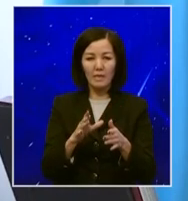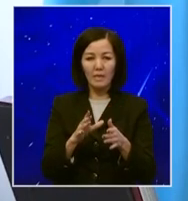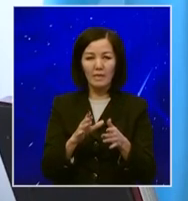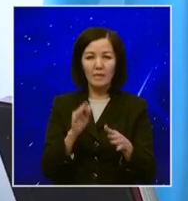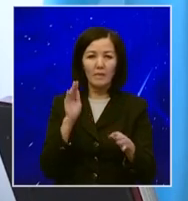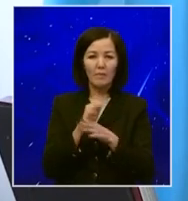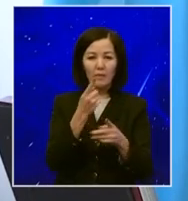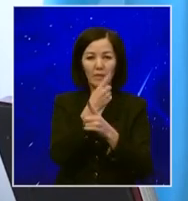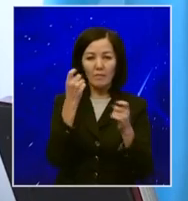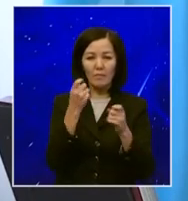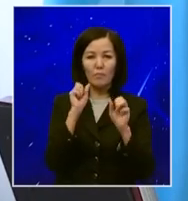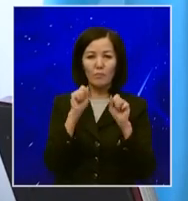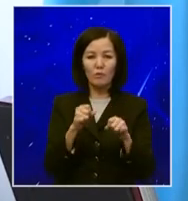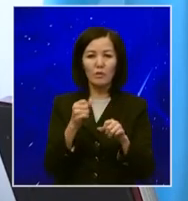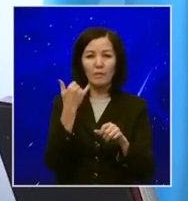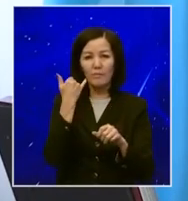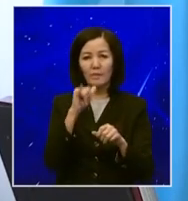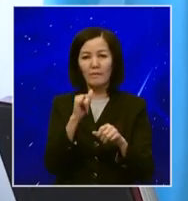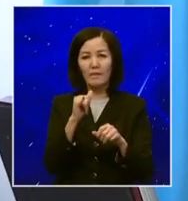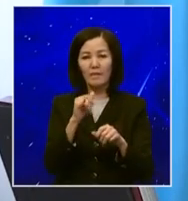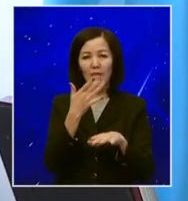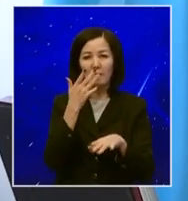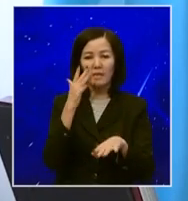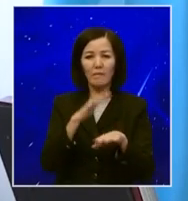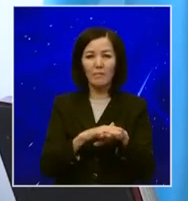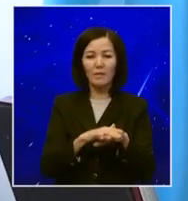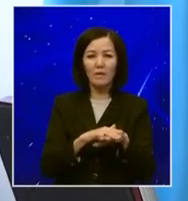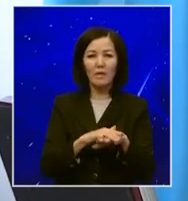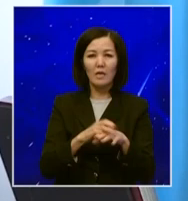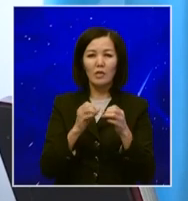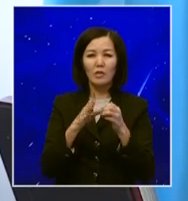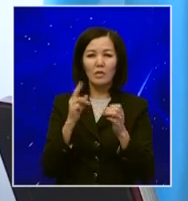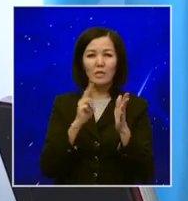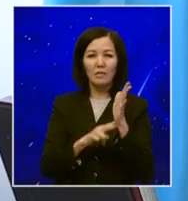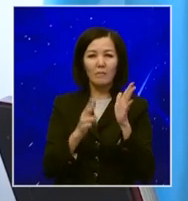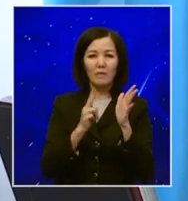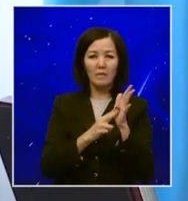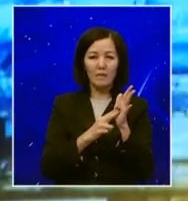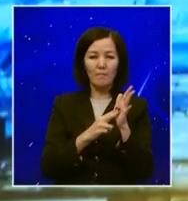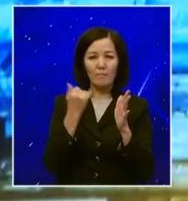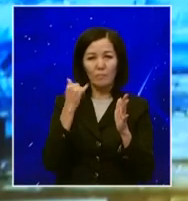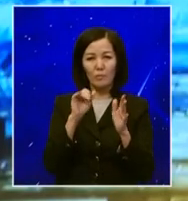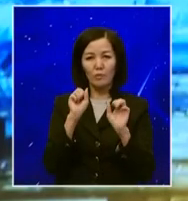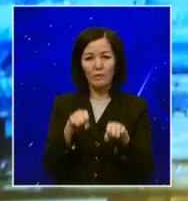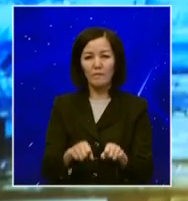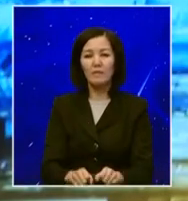информацией можно обратиться в контакт-центр Национального банка по номеру 1477.